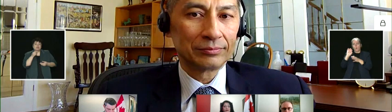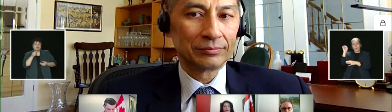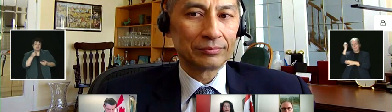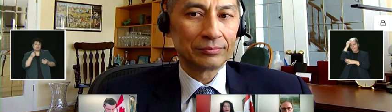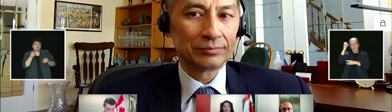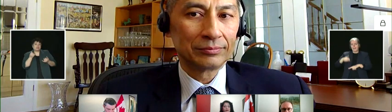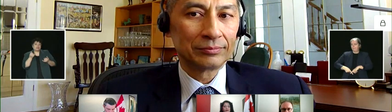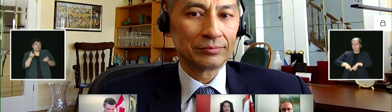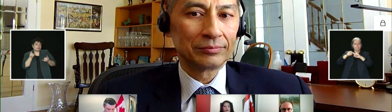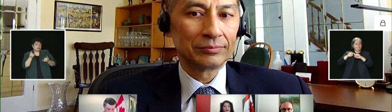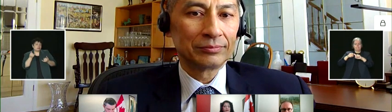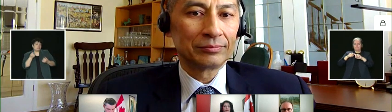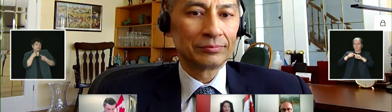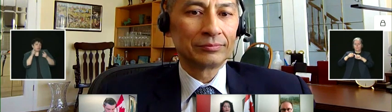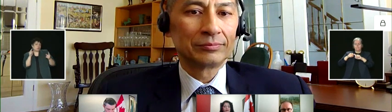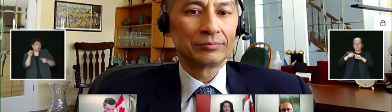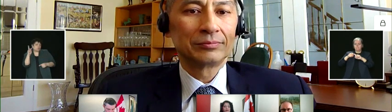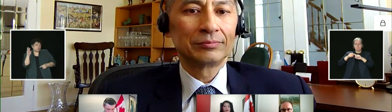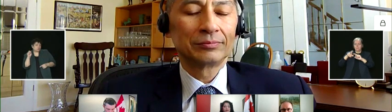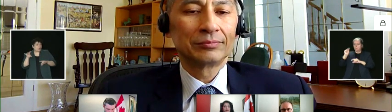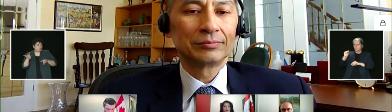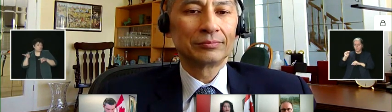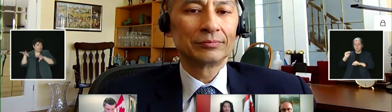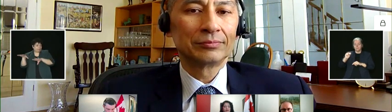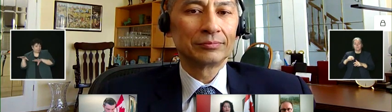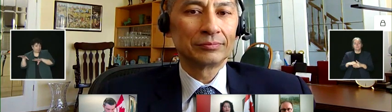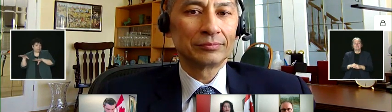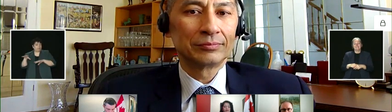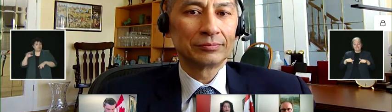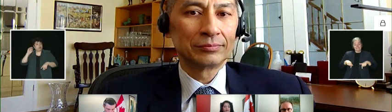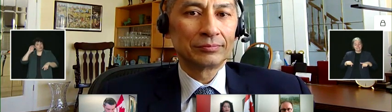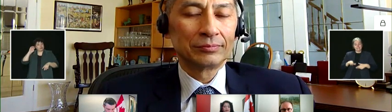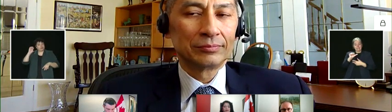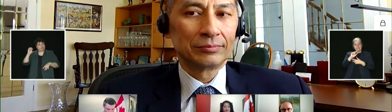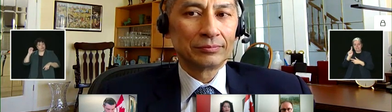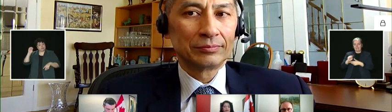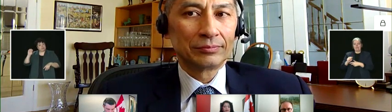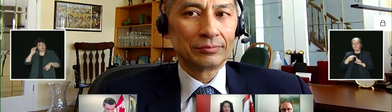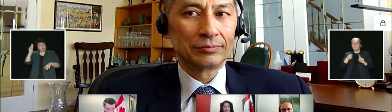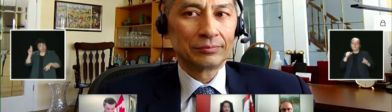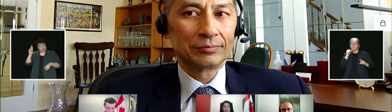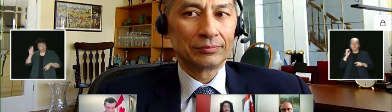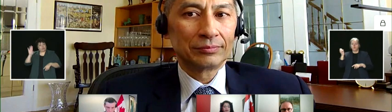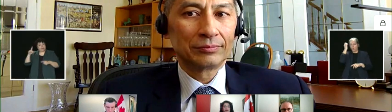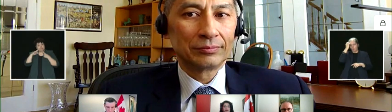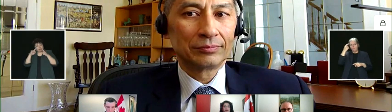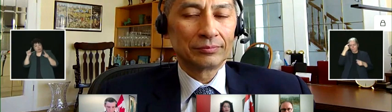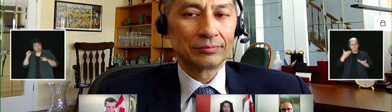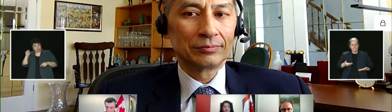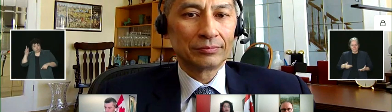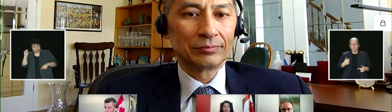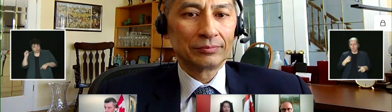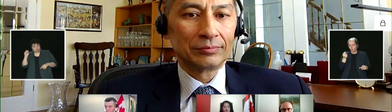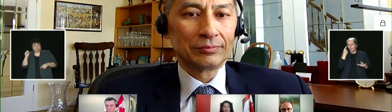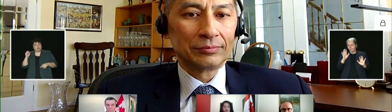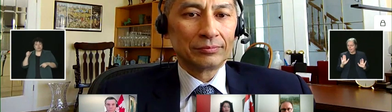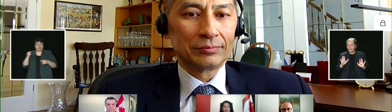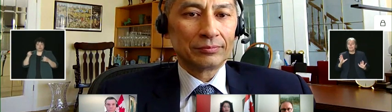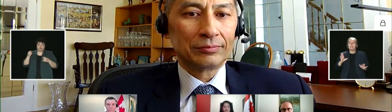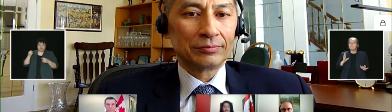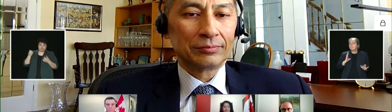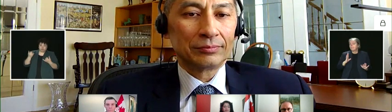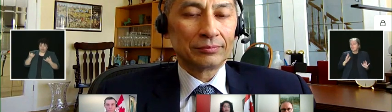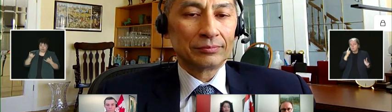européenne. J'aimerais savoir, je sais que nos doses d'AstraZeneca ne proviennent pas de l'Union européenne pour le moment, mais comment